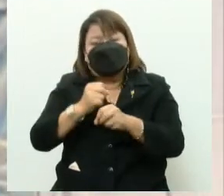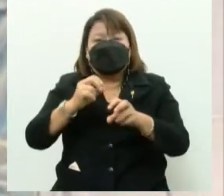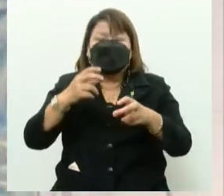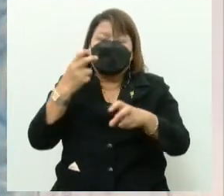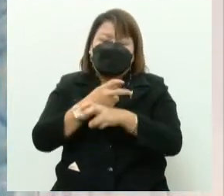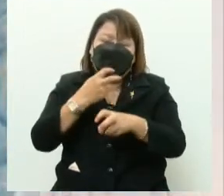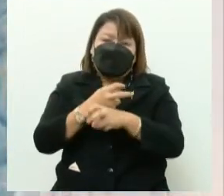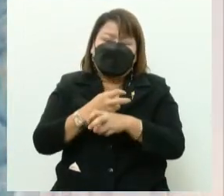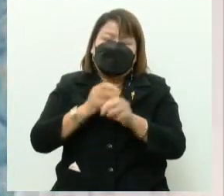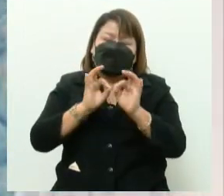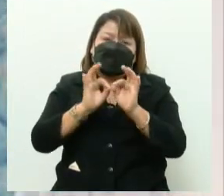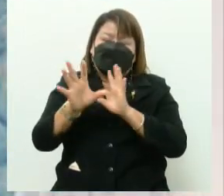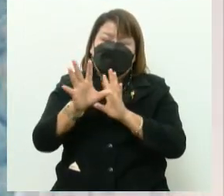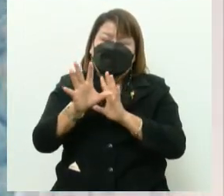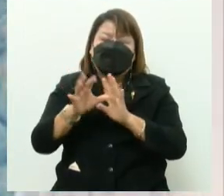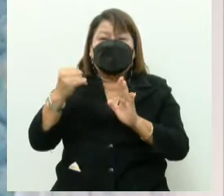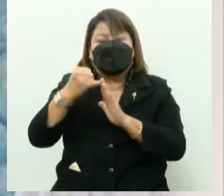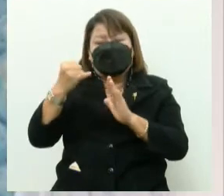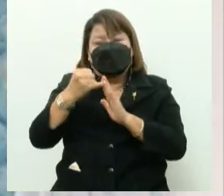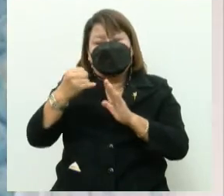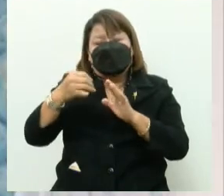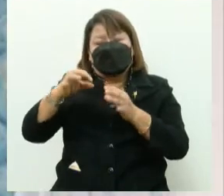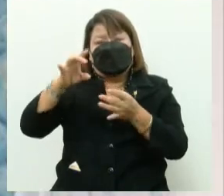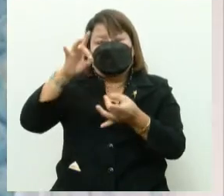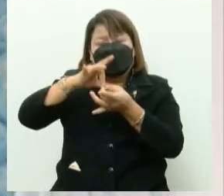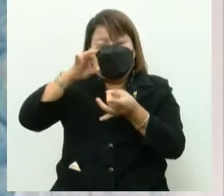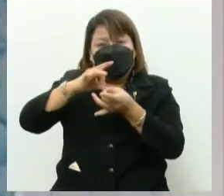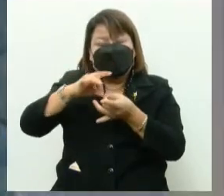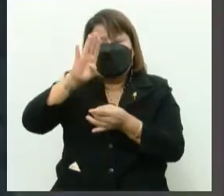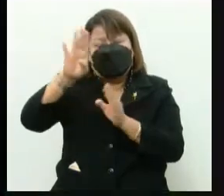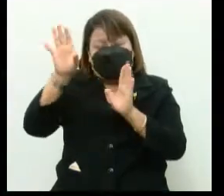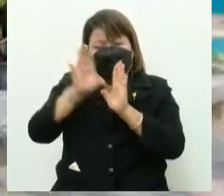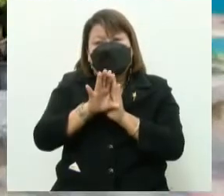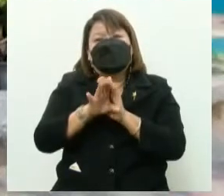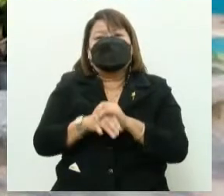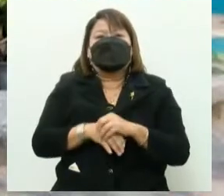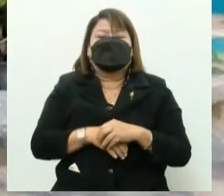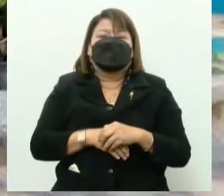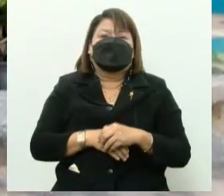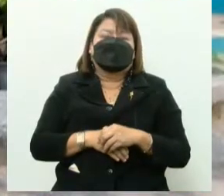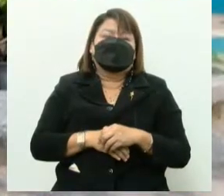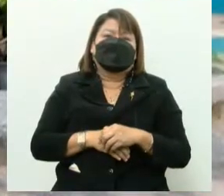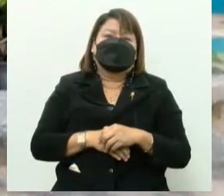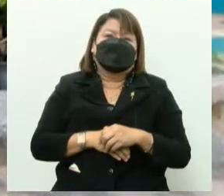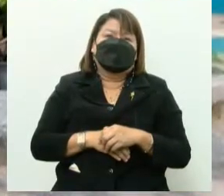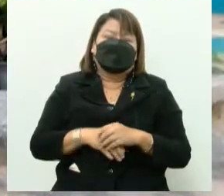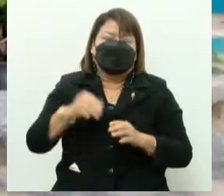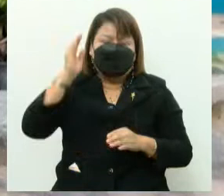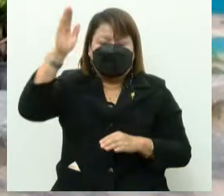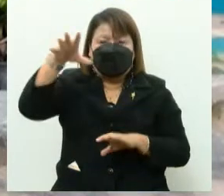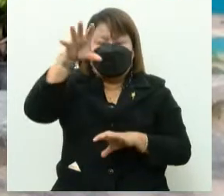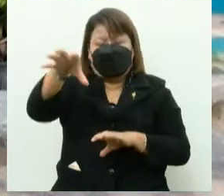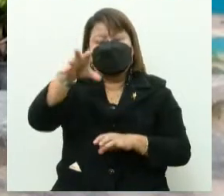าสังคโลกจากจังหวัดสุโขทัยจำนวน4ภาพ ต่อไปเป็นแหล่งเรียนรู้ที่2